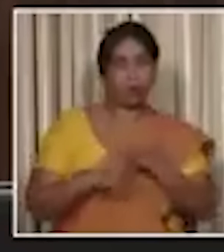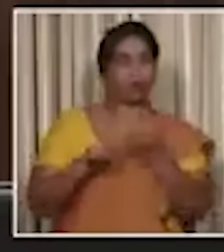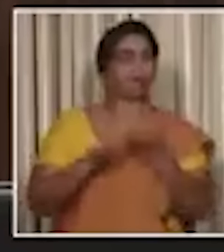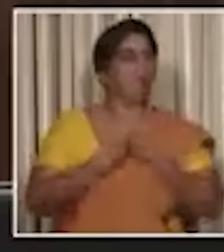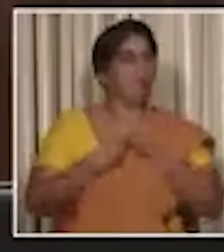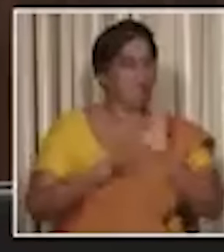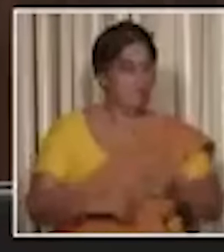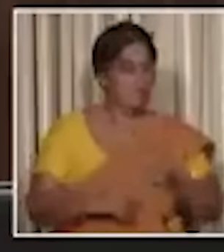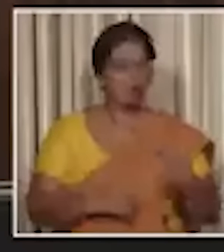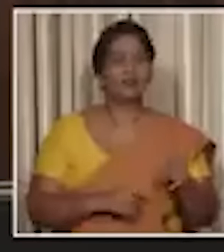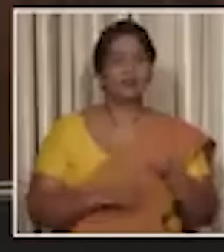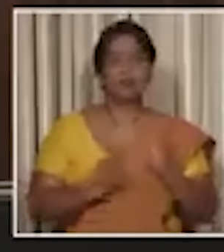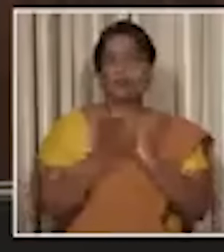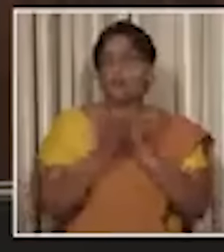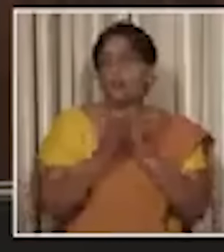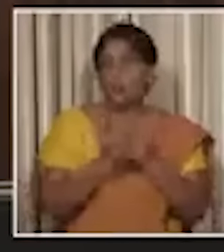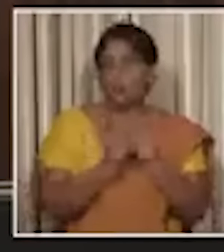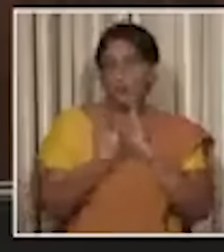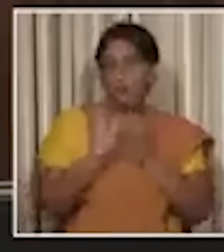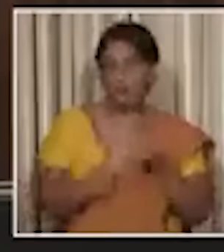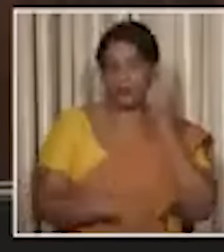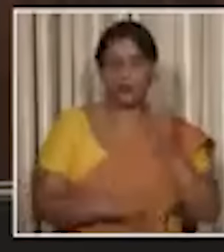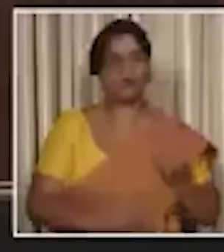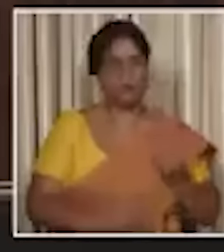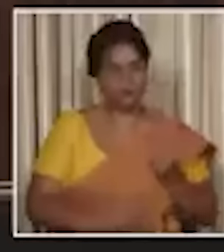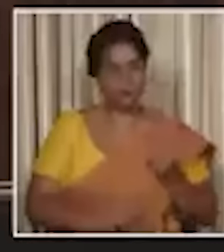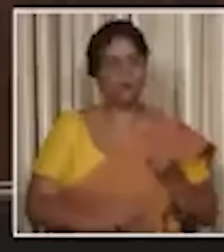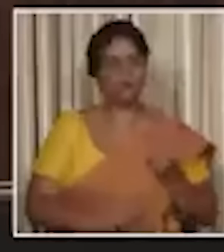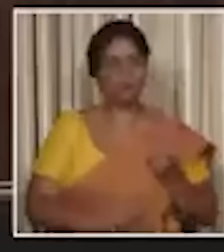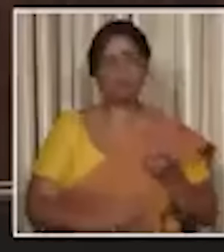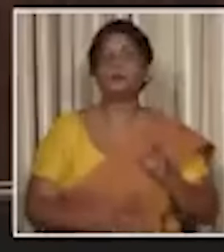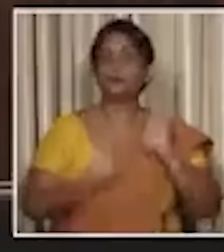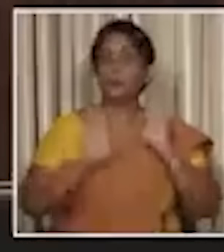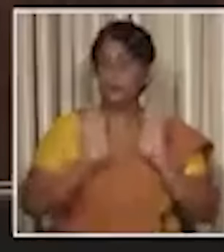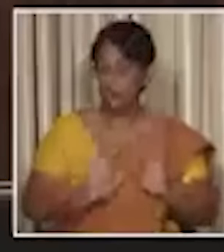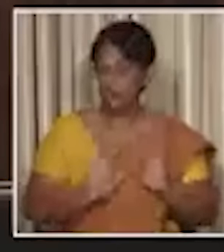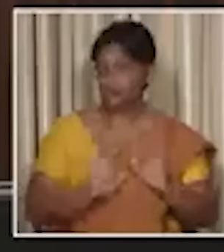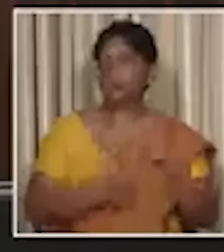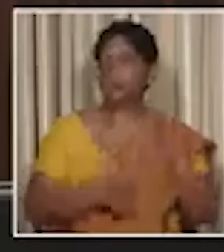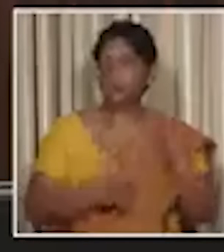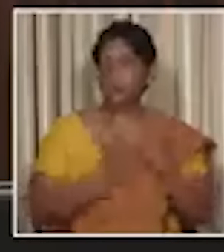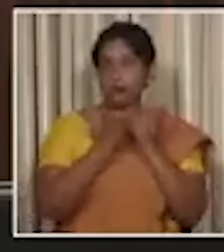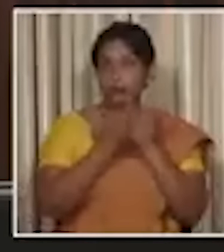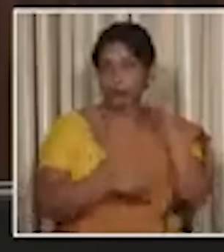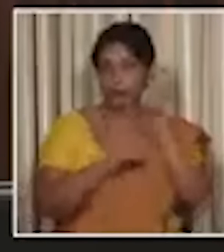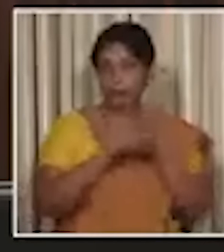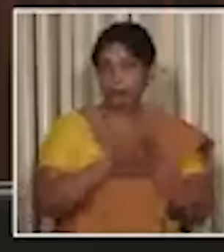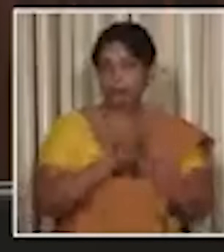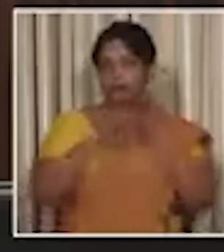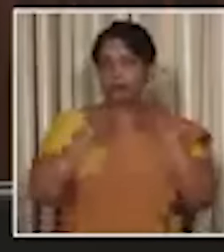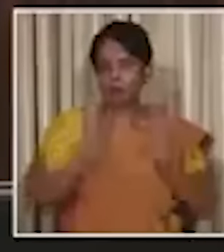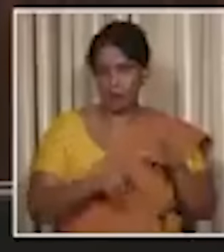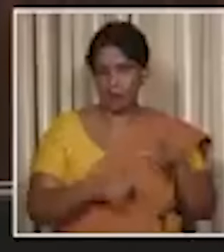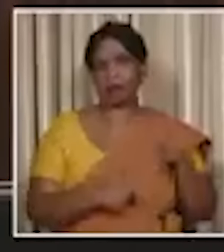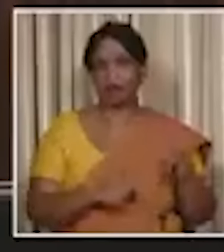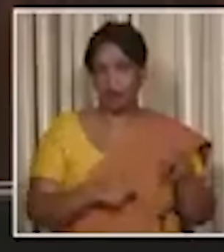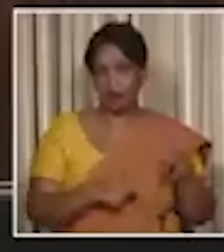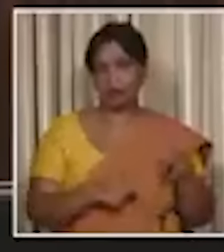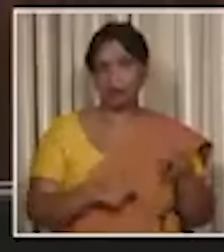முக்கியமான கேந்திர புள்ளியாக இந்த பாராளுமன்றம் இருக்கின்றது. இந்த நாட்டில் மக்களுக்காக சட்டம் இயற்றுகின்றதான ஊற்று இந்த